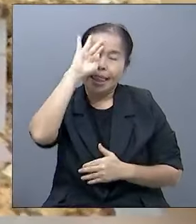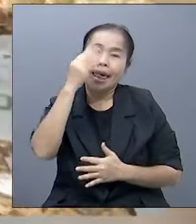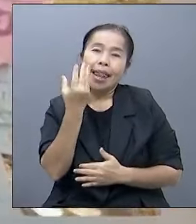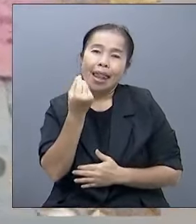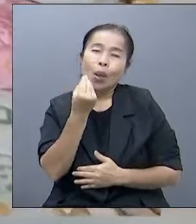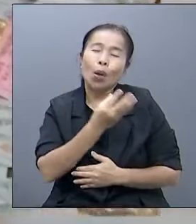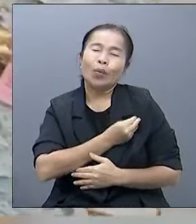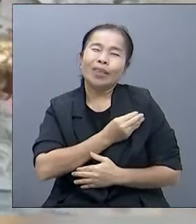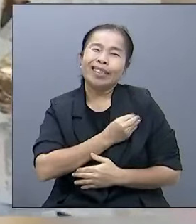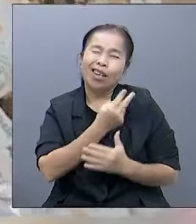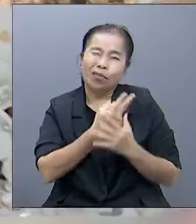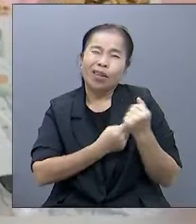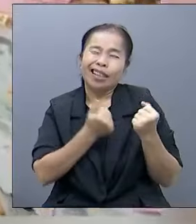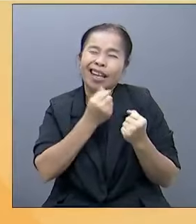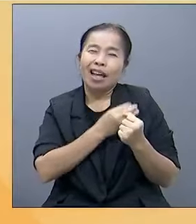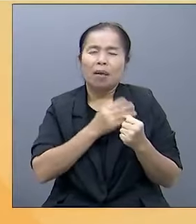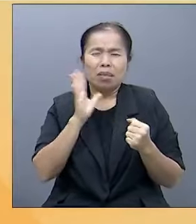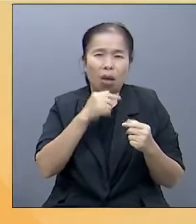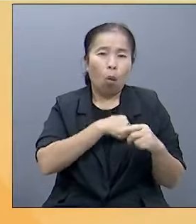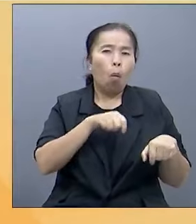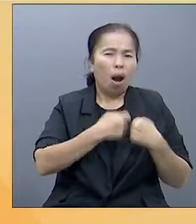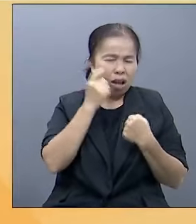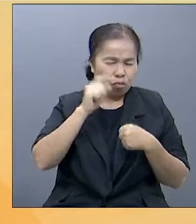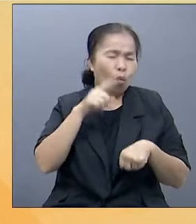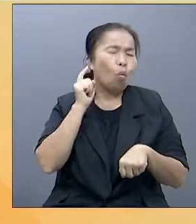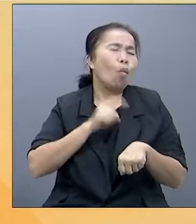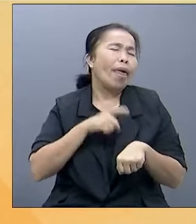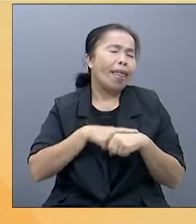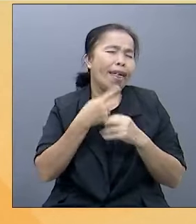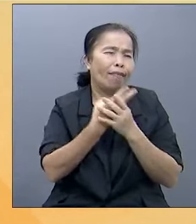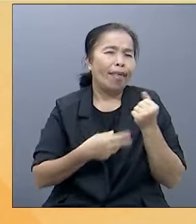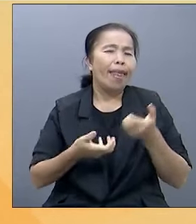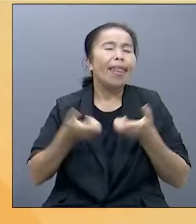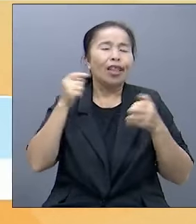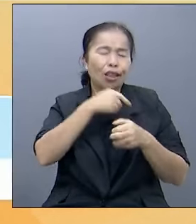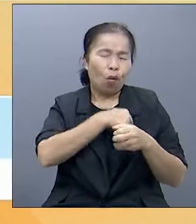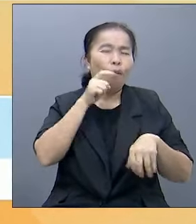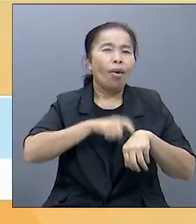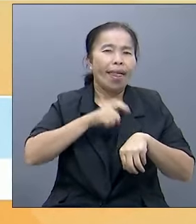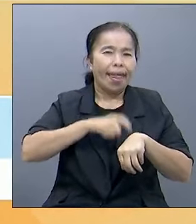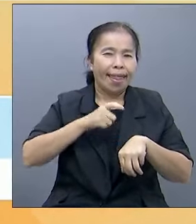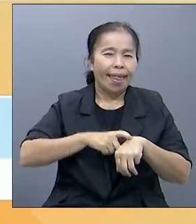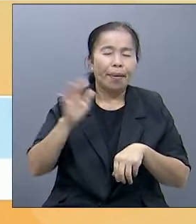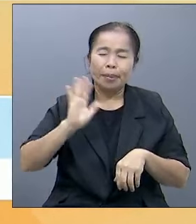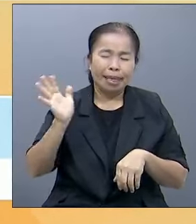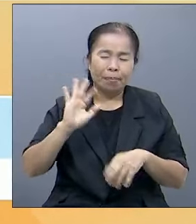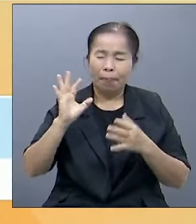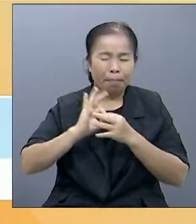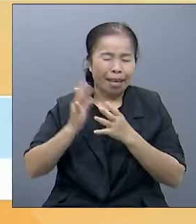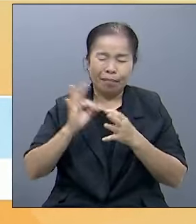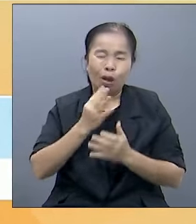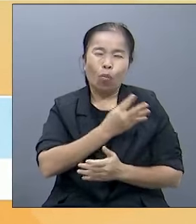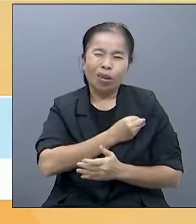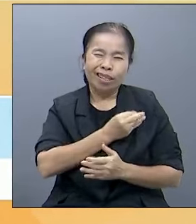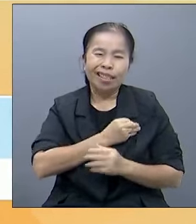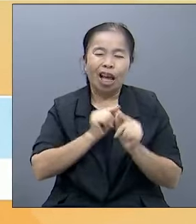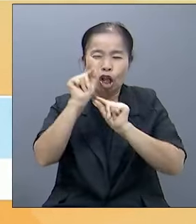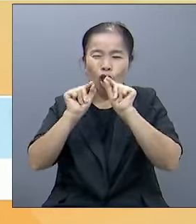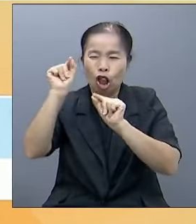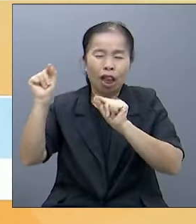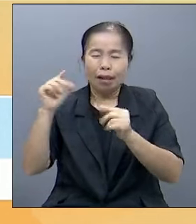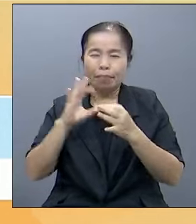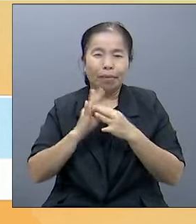ได้ไหม อกหักต้องใช้เวลาครับเทวดาอาจจะช่วยได้ไม่เร็วเท่าต้องใช้เวลากับการเยียวยาจิตใจด้วยตัวเองใช่ไหมฮะไม่